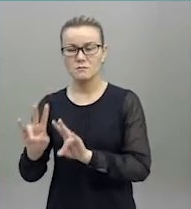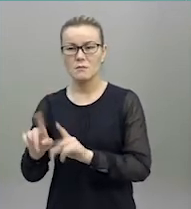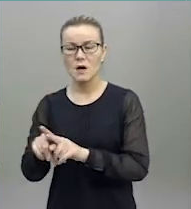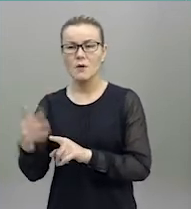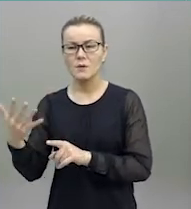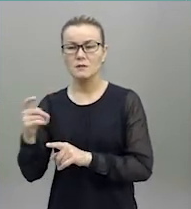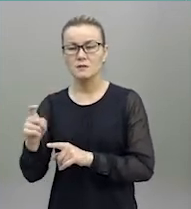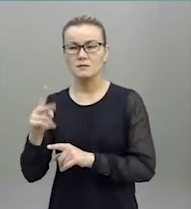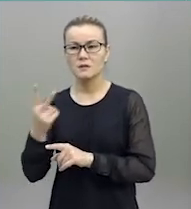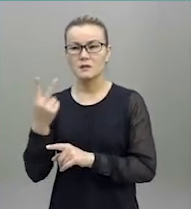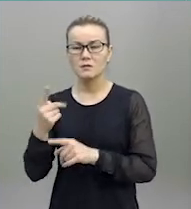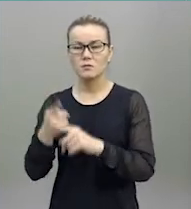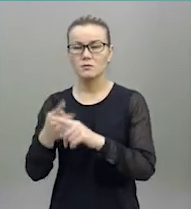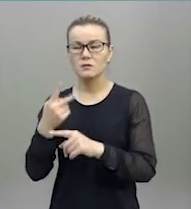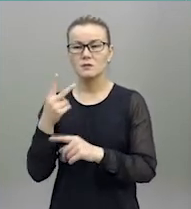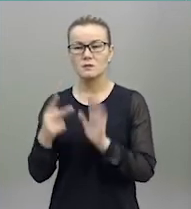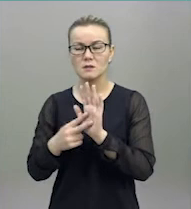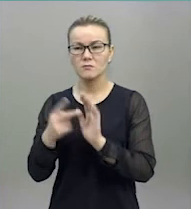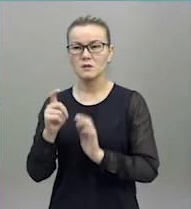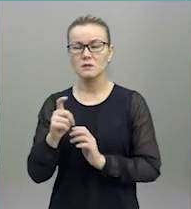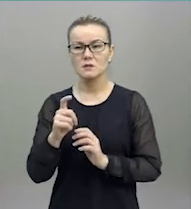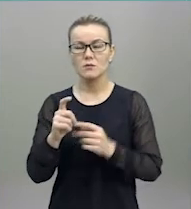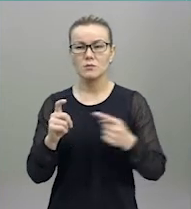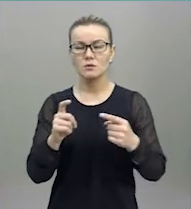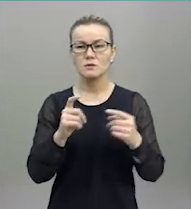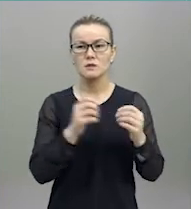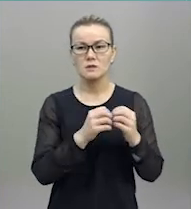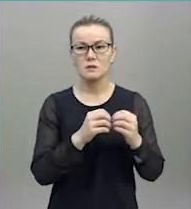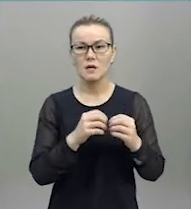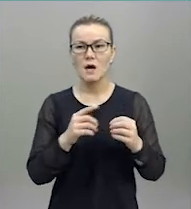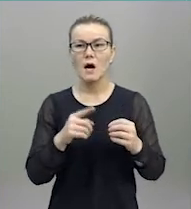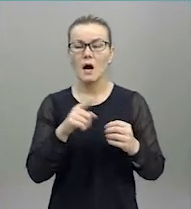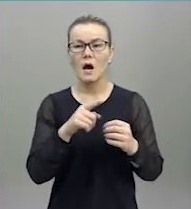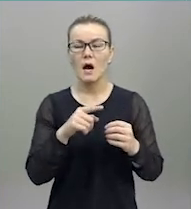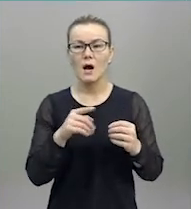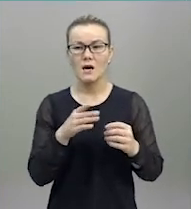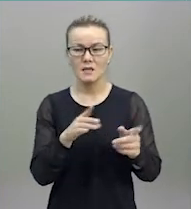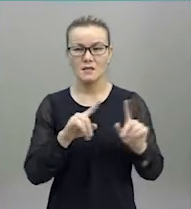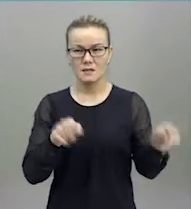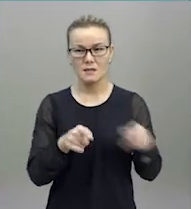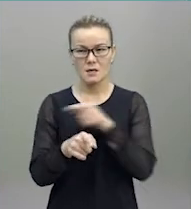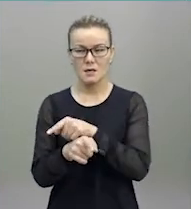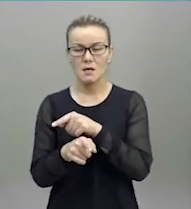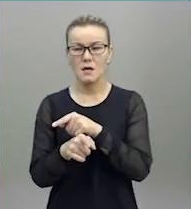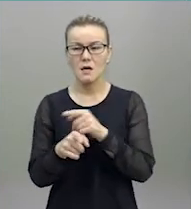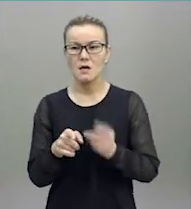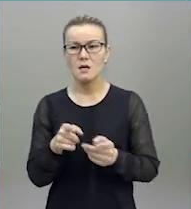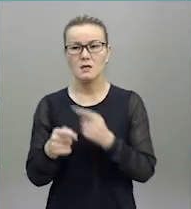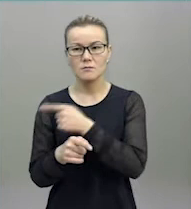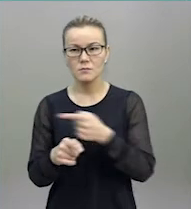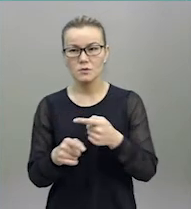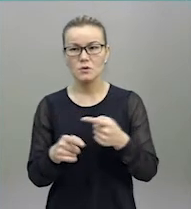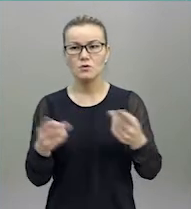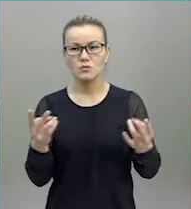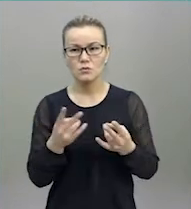плюс 7 x минус 9 далее перед скобками стоит знак минус ребят вот со знаком минус надо